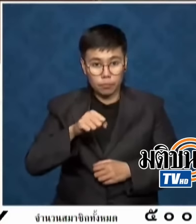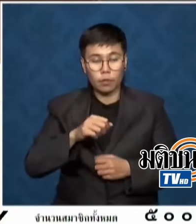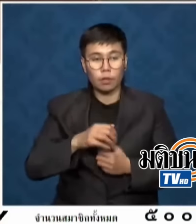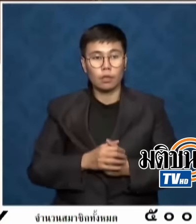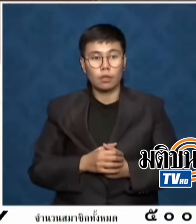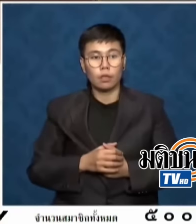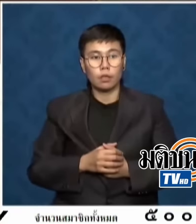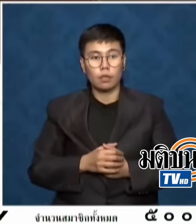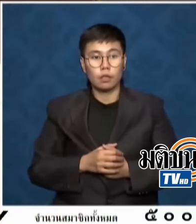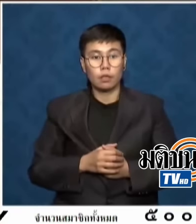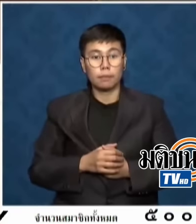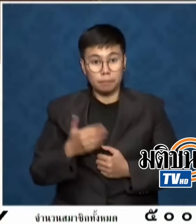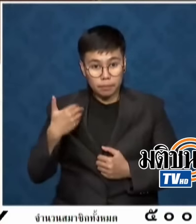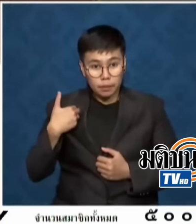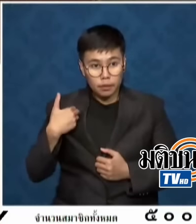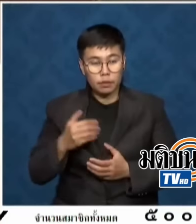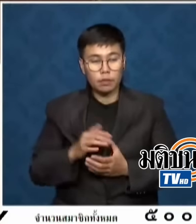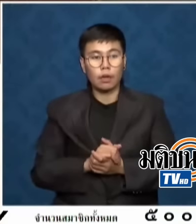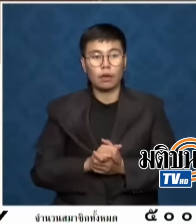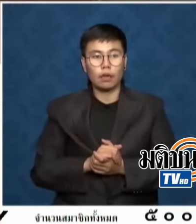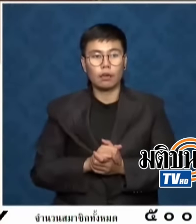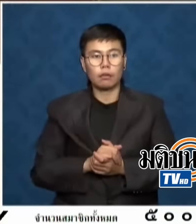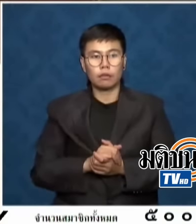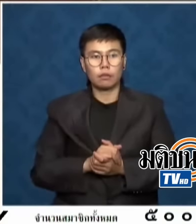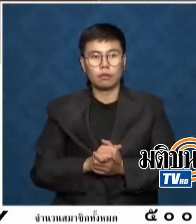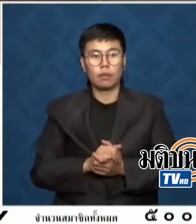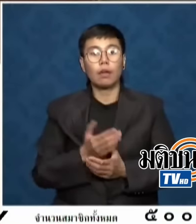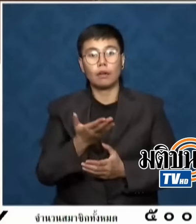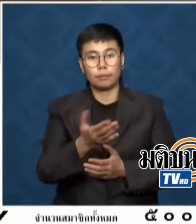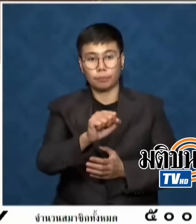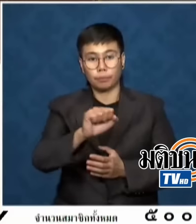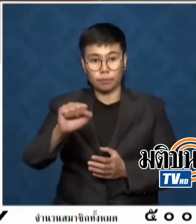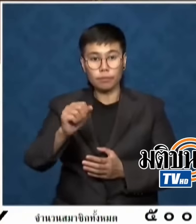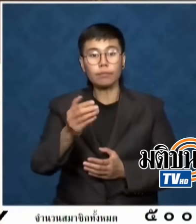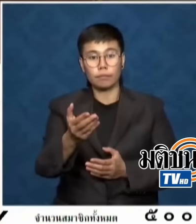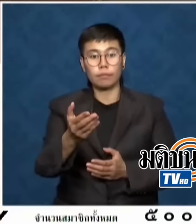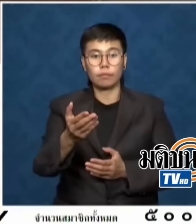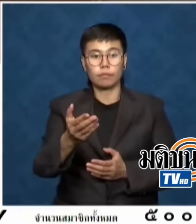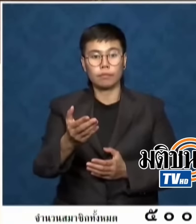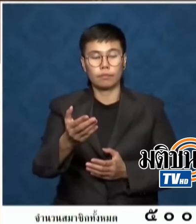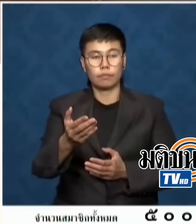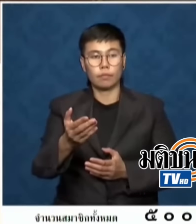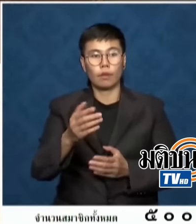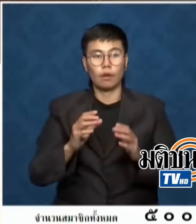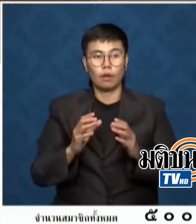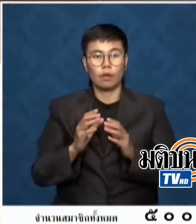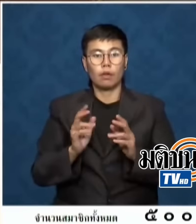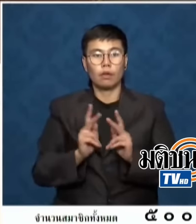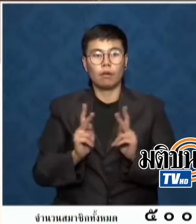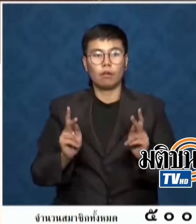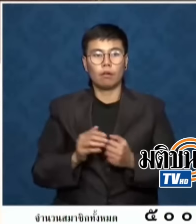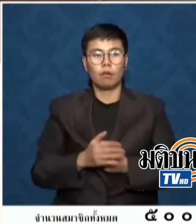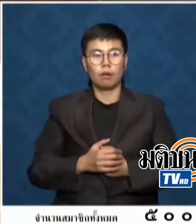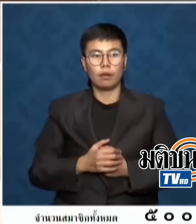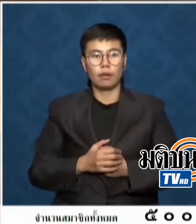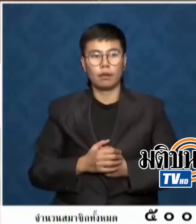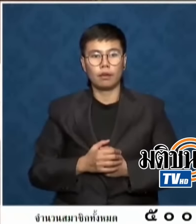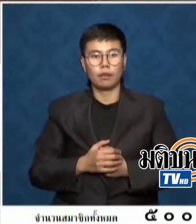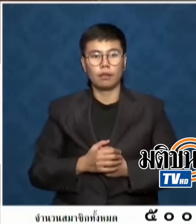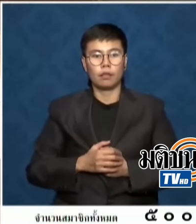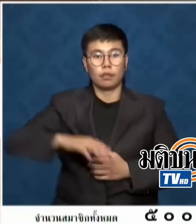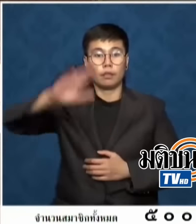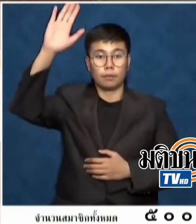จะติดใจไหมครับครับท่านสมาชิกครับกรรมธิการยังติดใจอยู่หรอครับงั้นก็เชิญ ท่าน